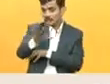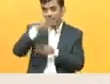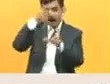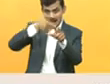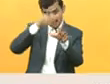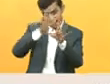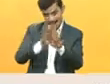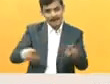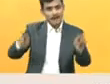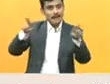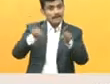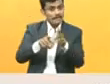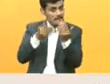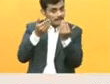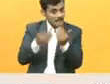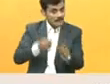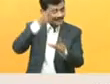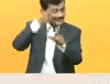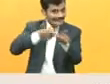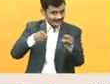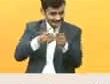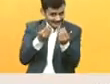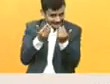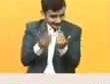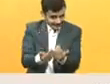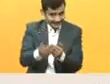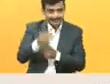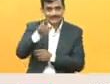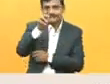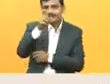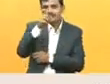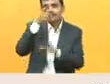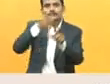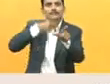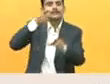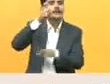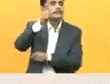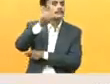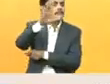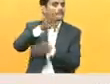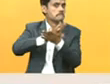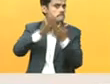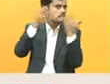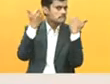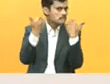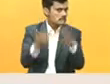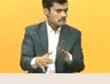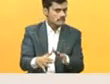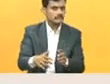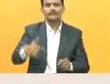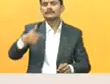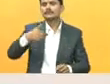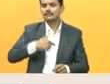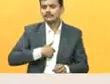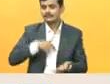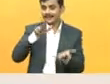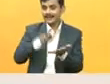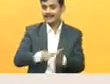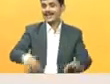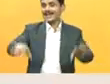वर्ष संविधान लागू होने के 75 साल हो रहे हैं। मैं संविधान सभा